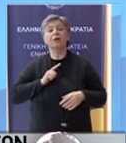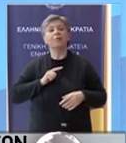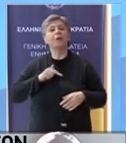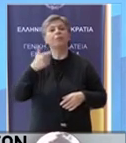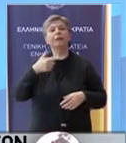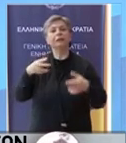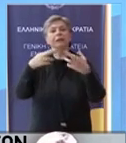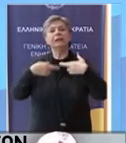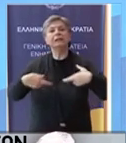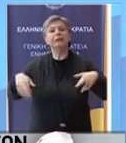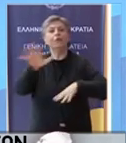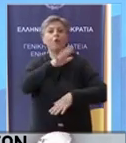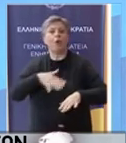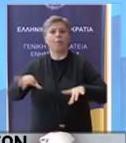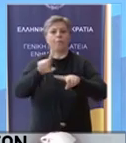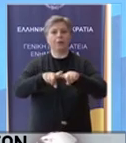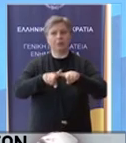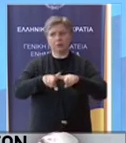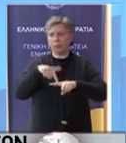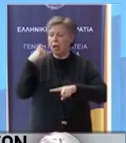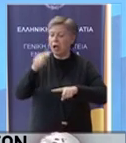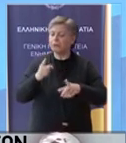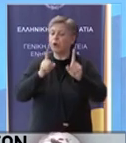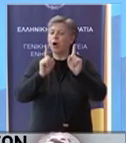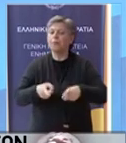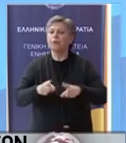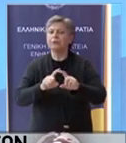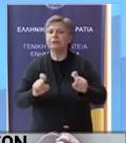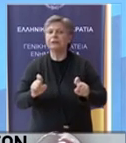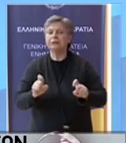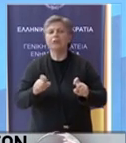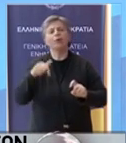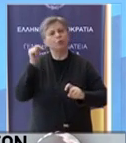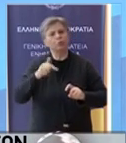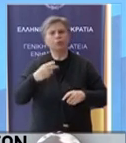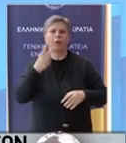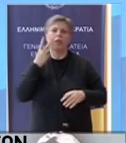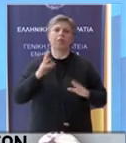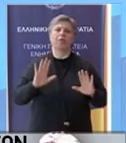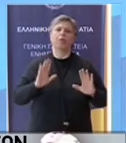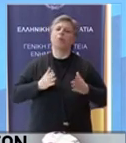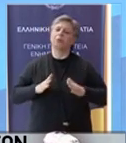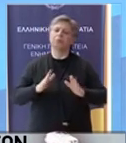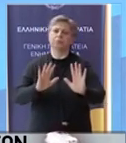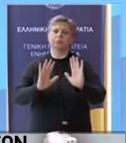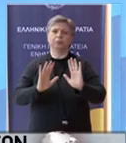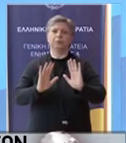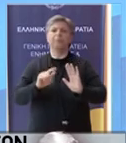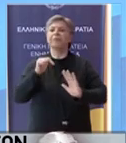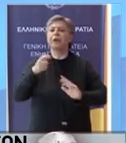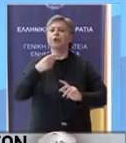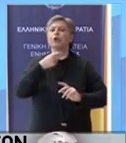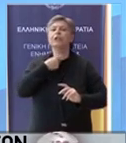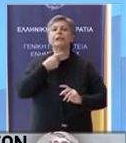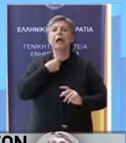της Επικρατείας και ανάλογα με το τι θα αποφασίσει το Συμβούλιο της Επικρατείας θα προχωρήσουμε και στις απαραίτητες